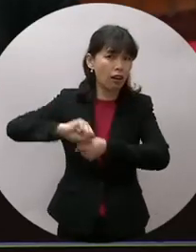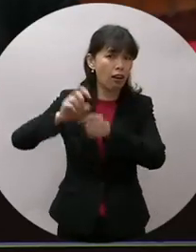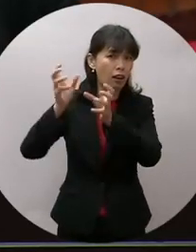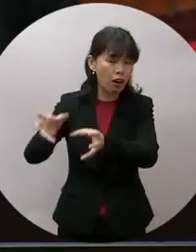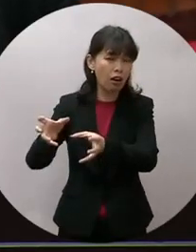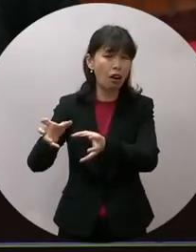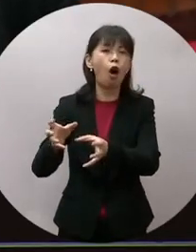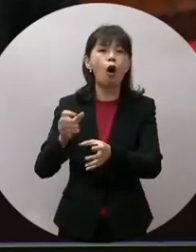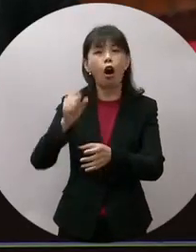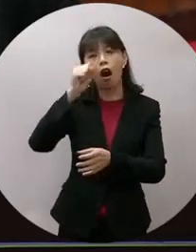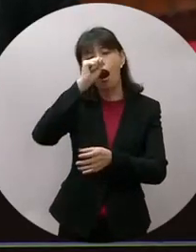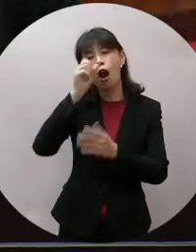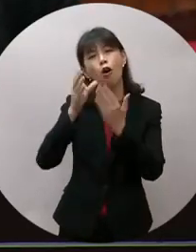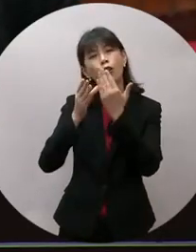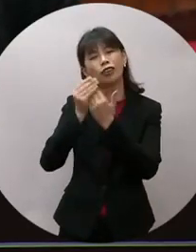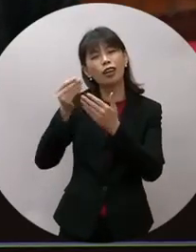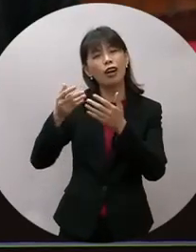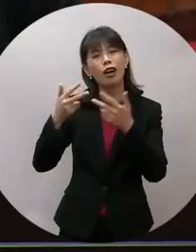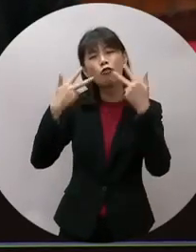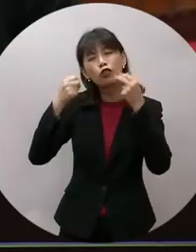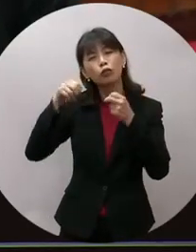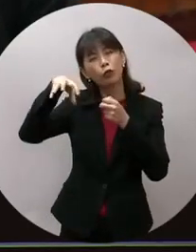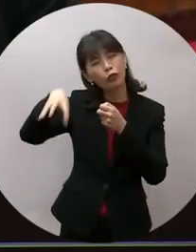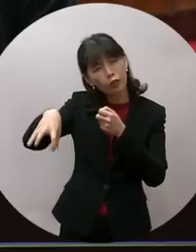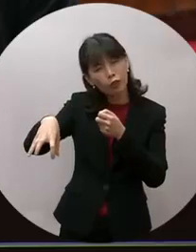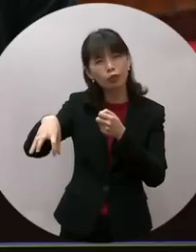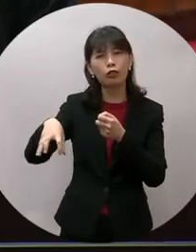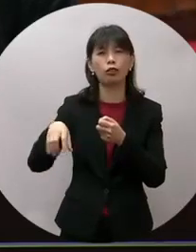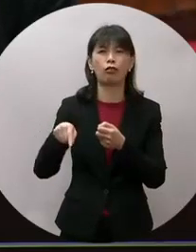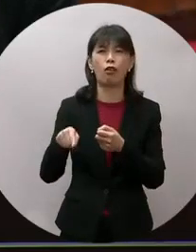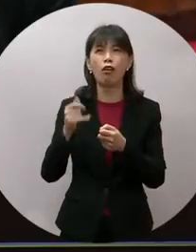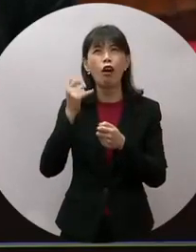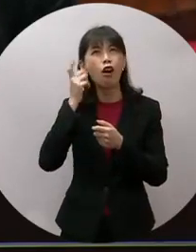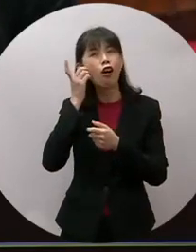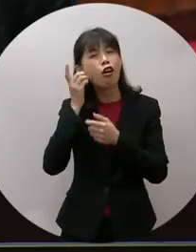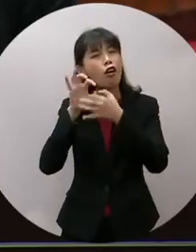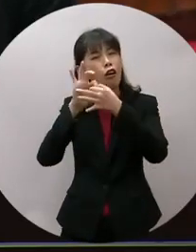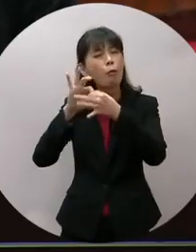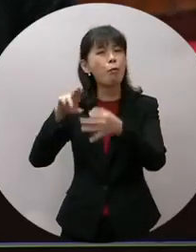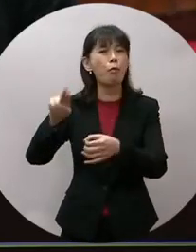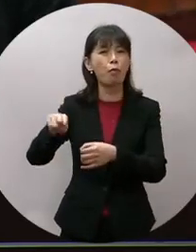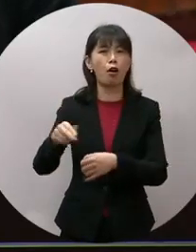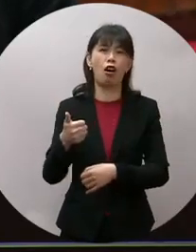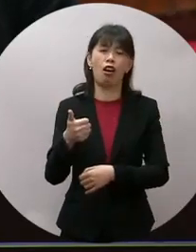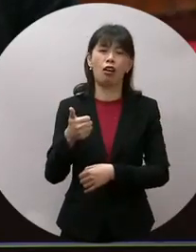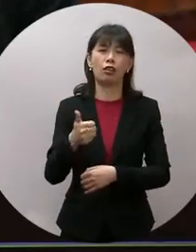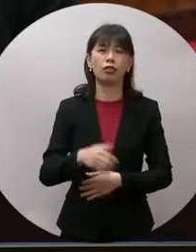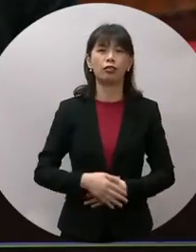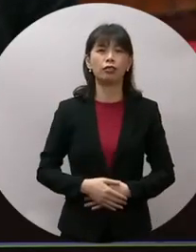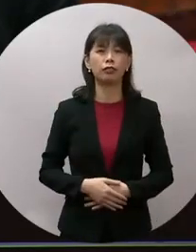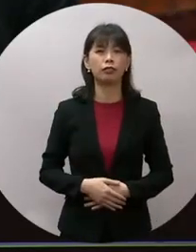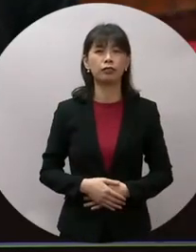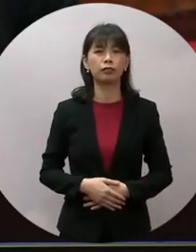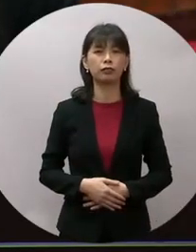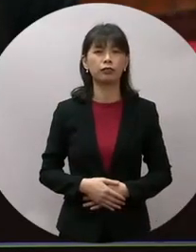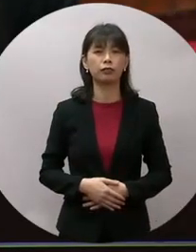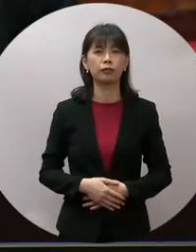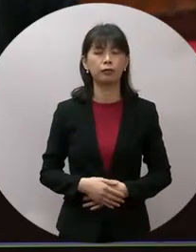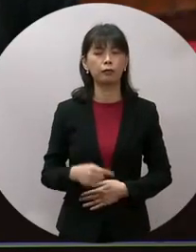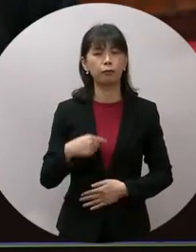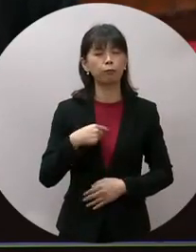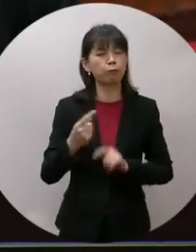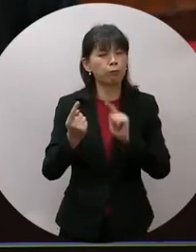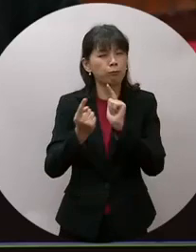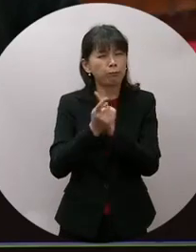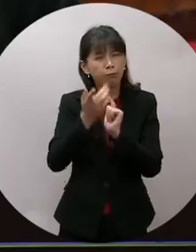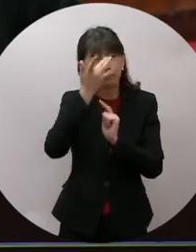茶可以通讯了，让我们好多好多的古道古迹遗迹可以通讯了，这是很重要的。所以在这里我也碰